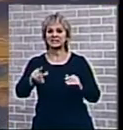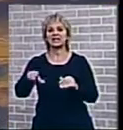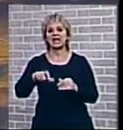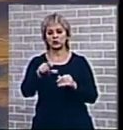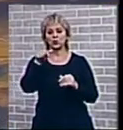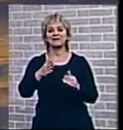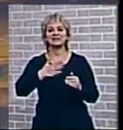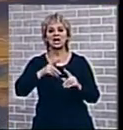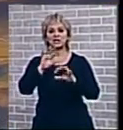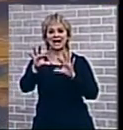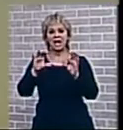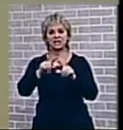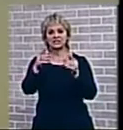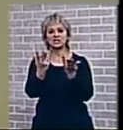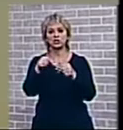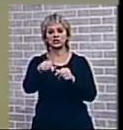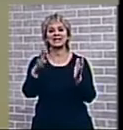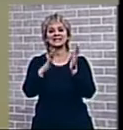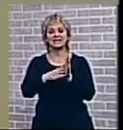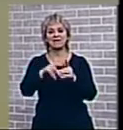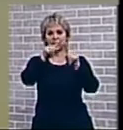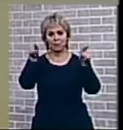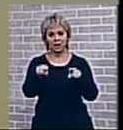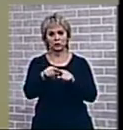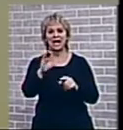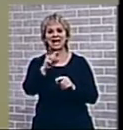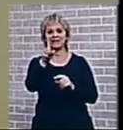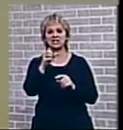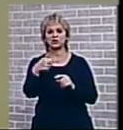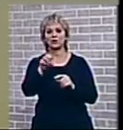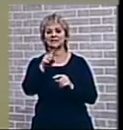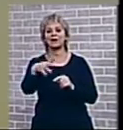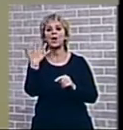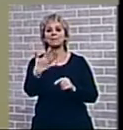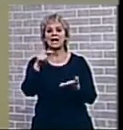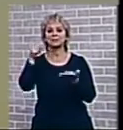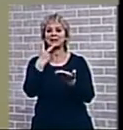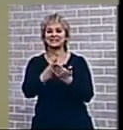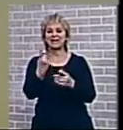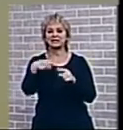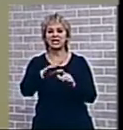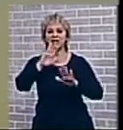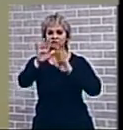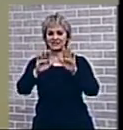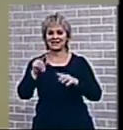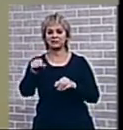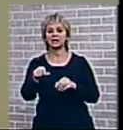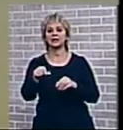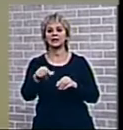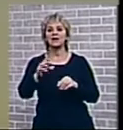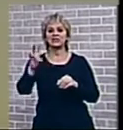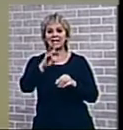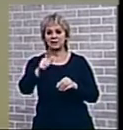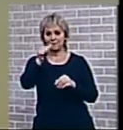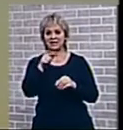Донского. В нашей коллекции насчитывается 9 произведений Айвазовского, 5 представлены на этой выставке. В